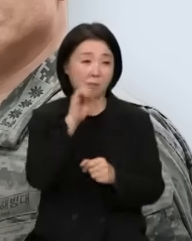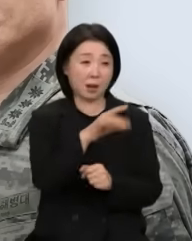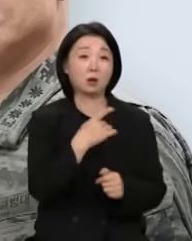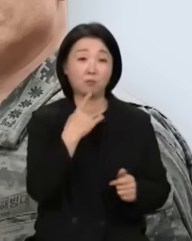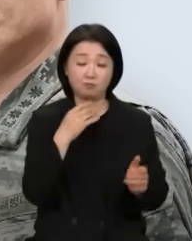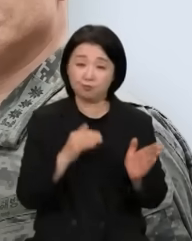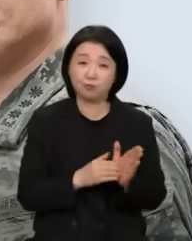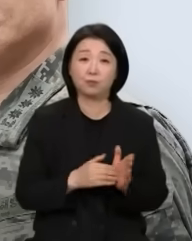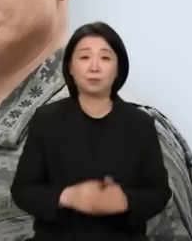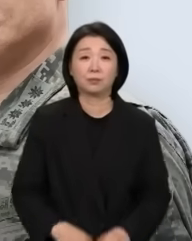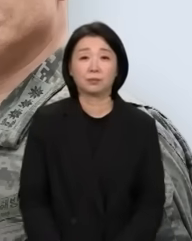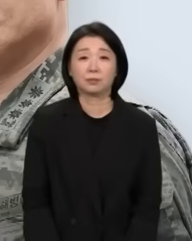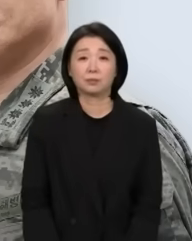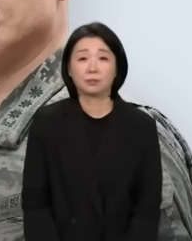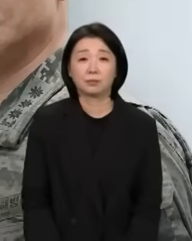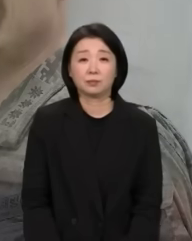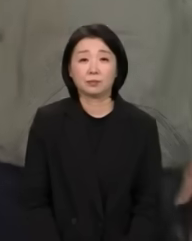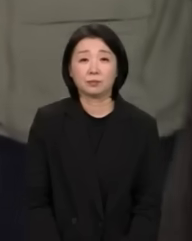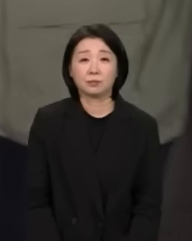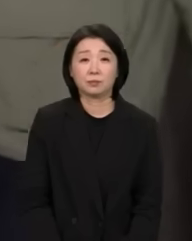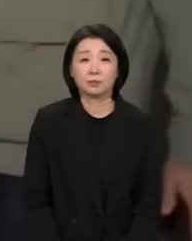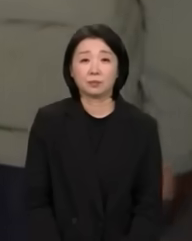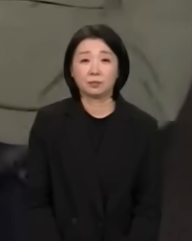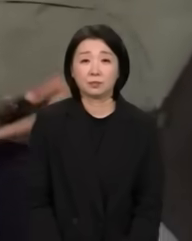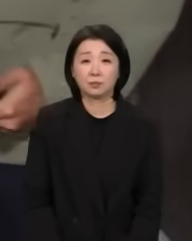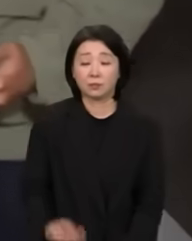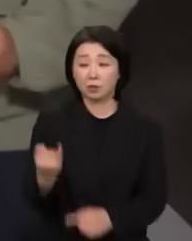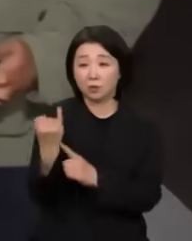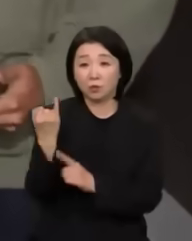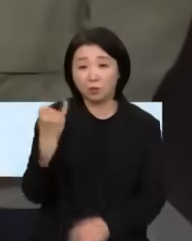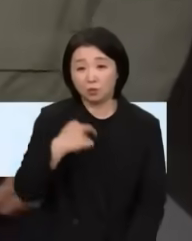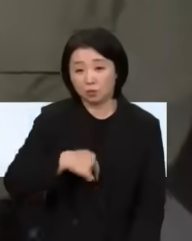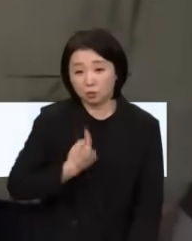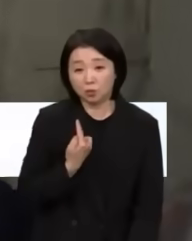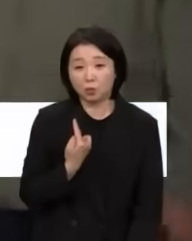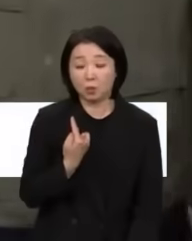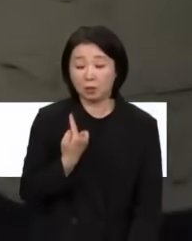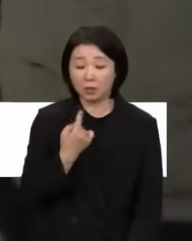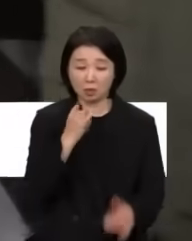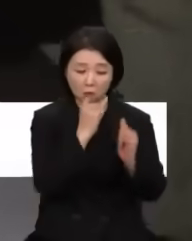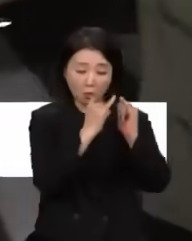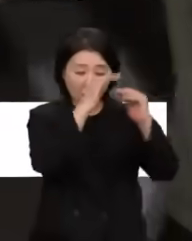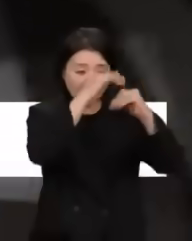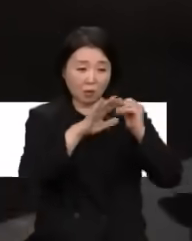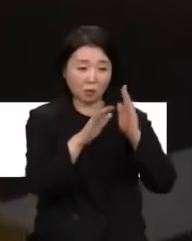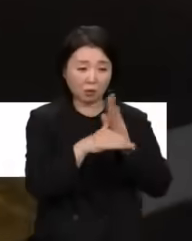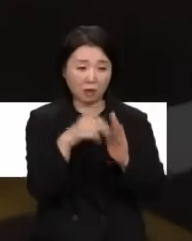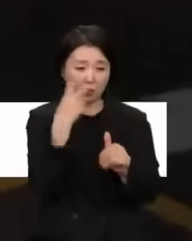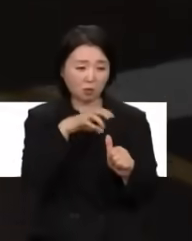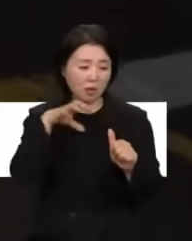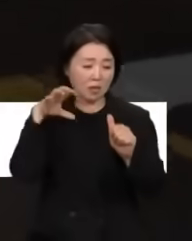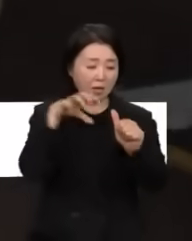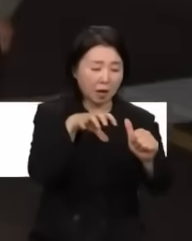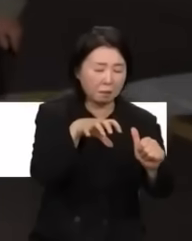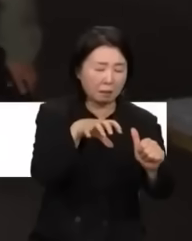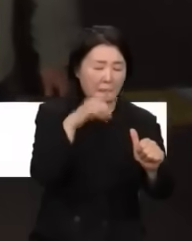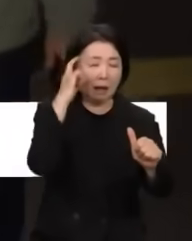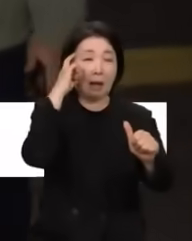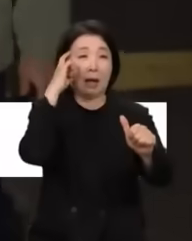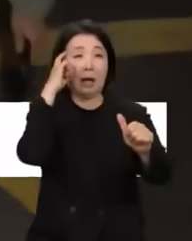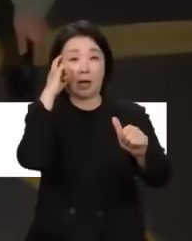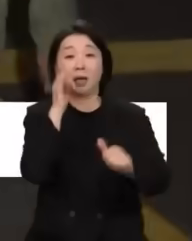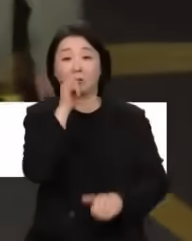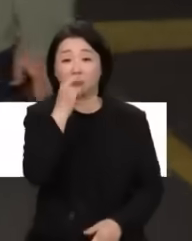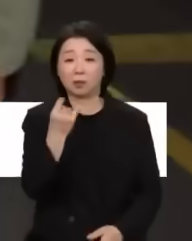것이라고 설명했다고 진술했습니다. 유 법무관리관 스스로도 자신의 통화가 수사 개입으로 보일 수 있다는 걸